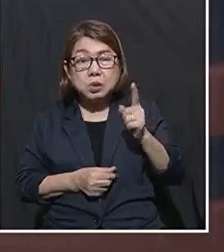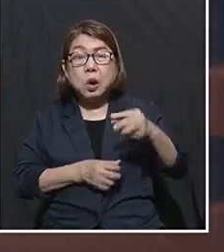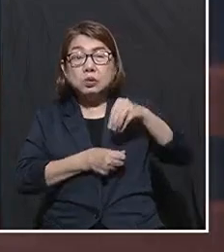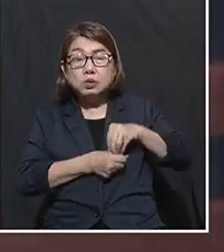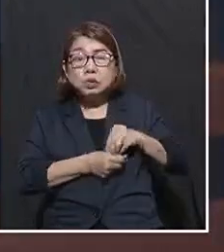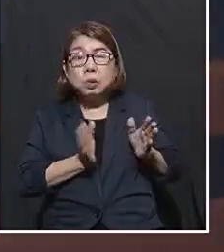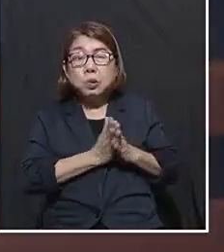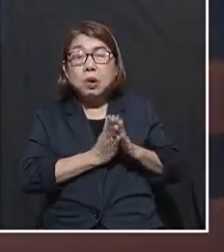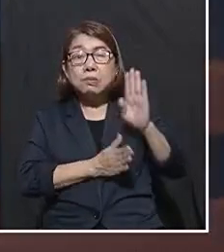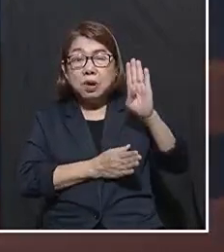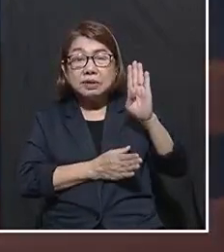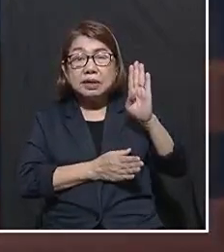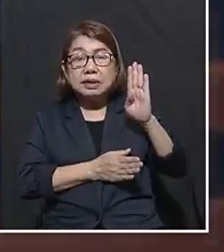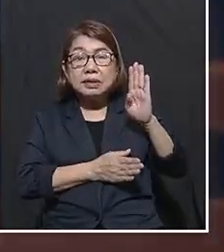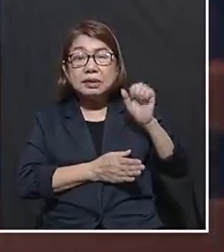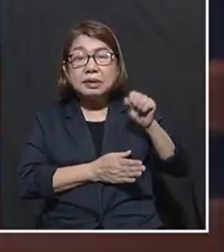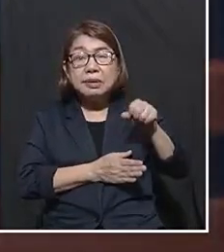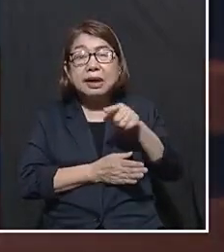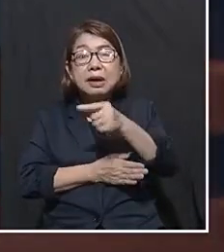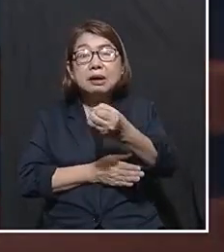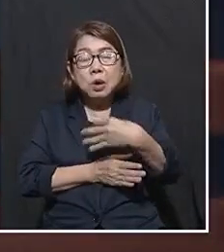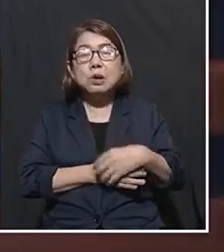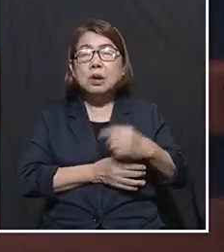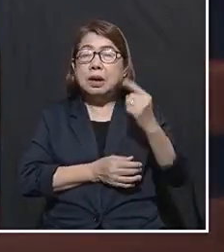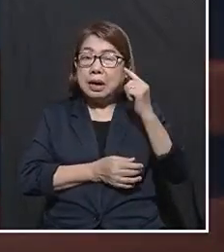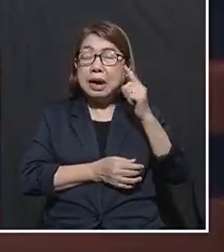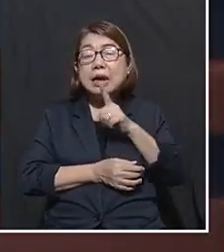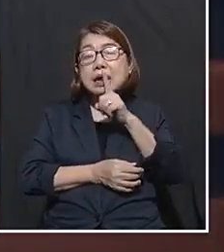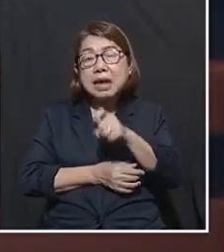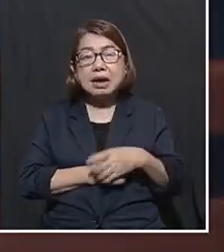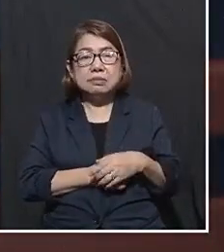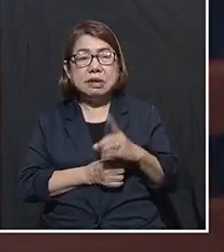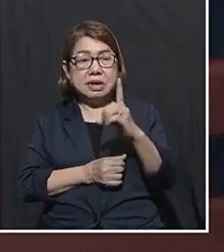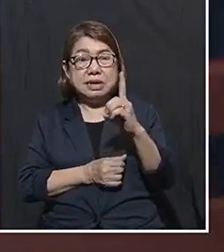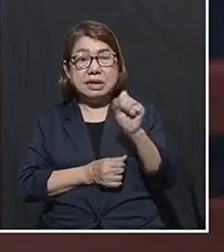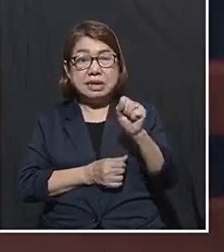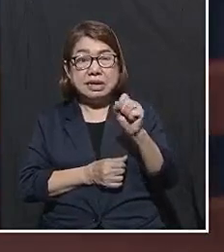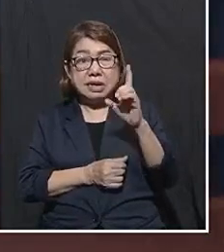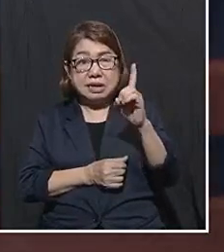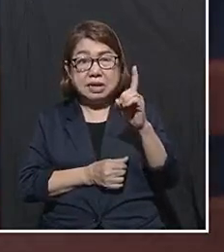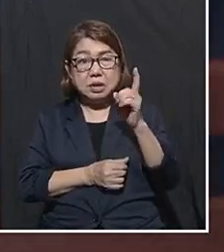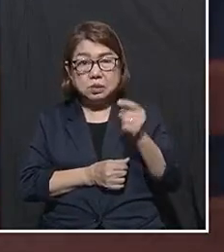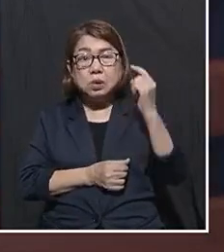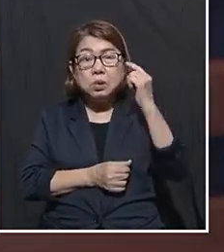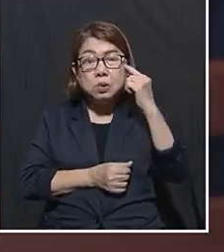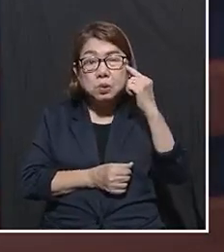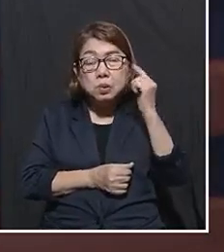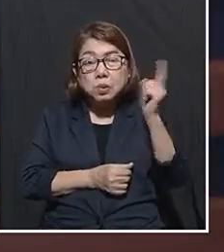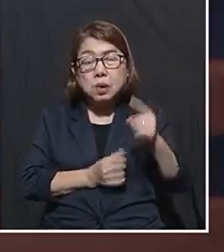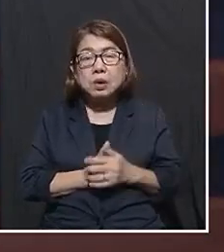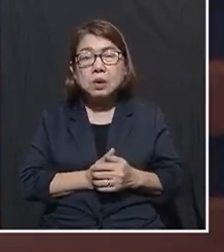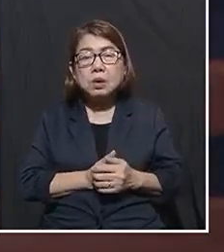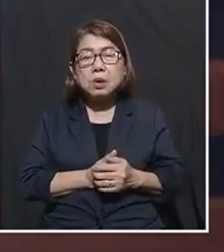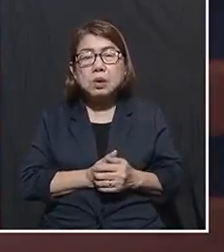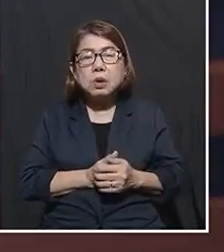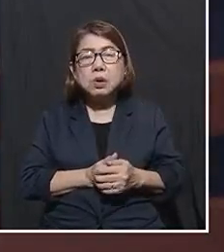อยู่ที่สถานประกอบการนะครับได้คำนึงถึงเรื่องของตัว cost analysis ไหมครับว่ามันจะไปอยู่